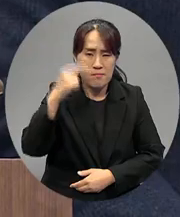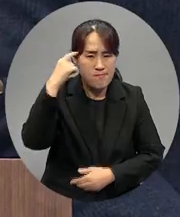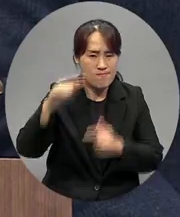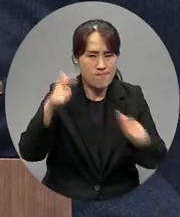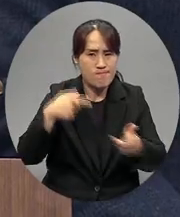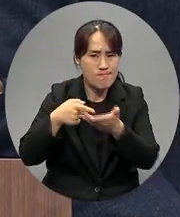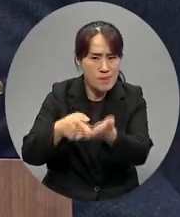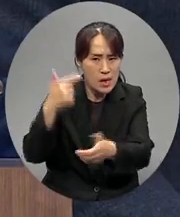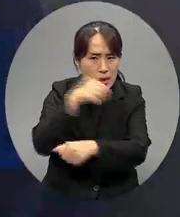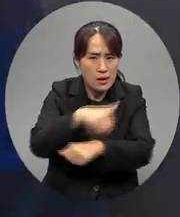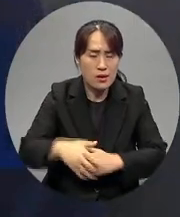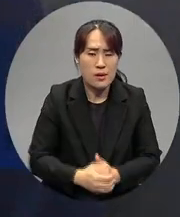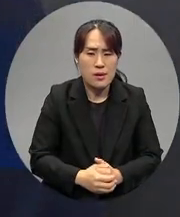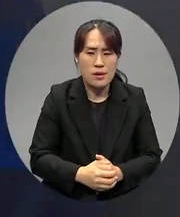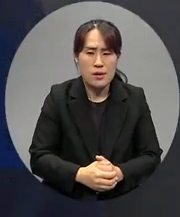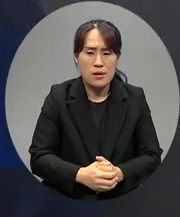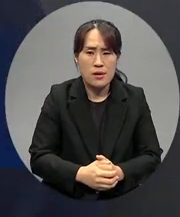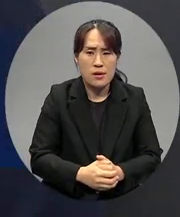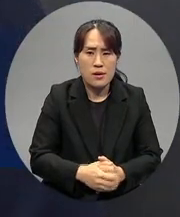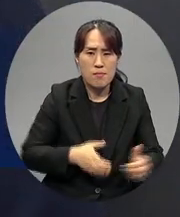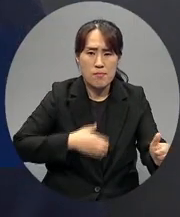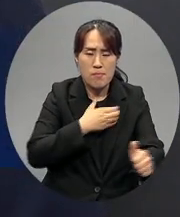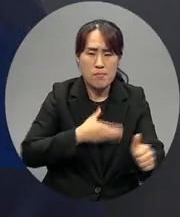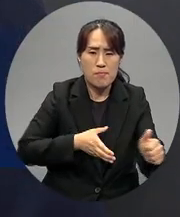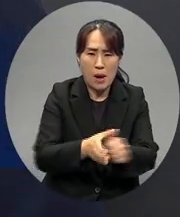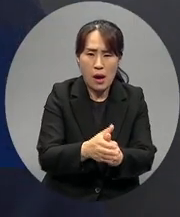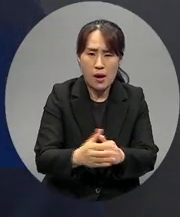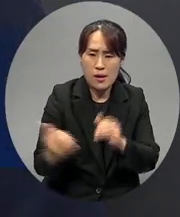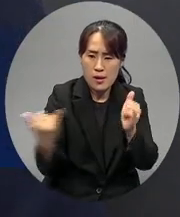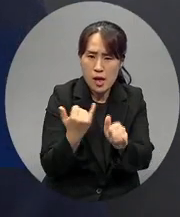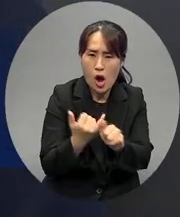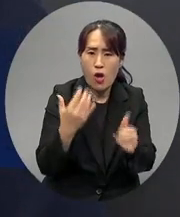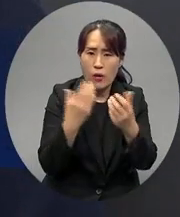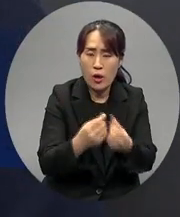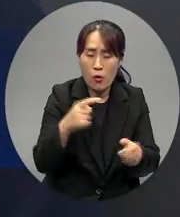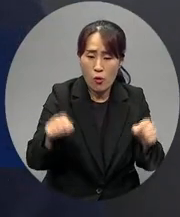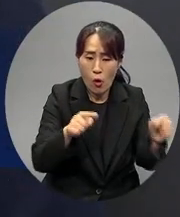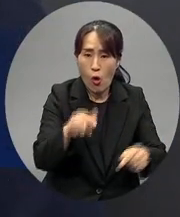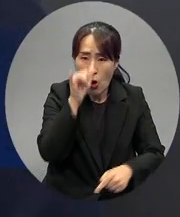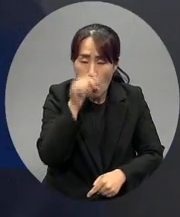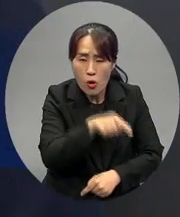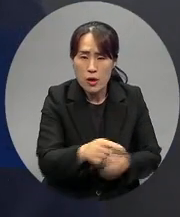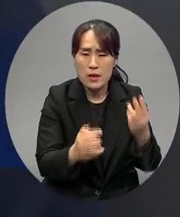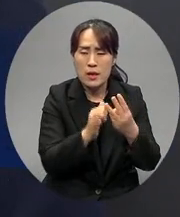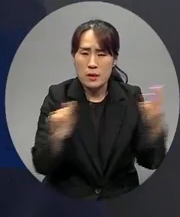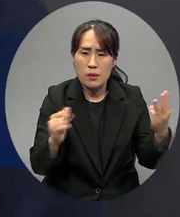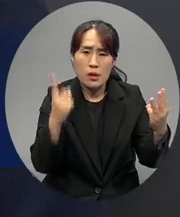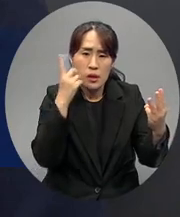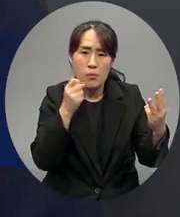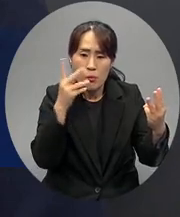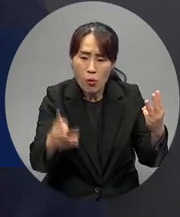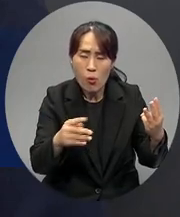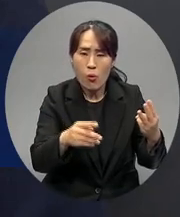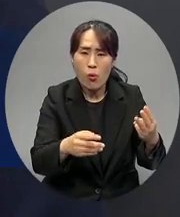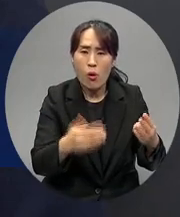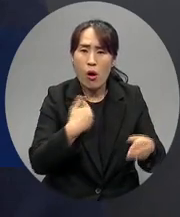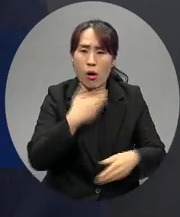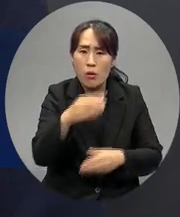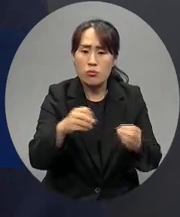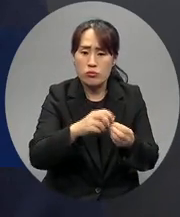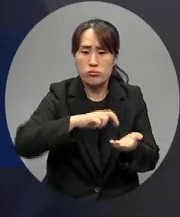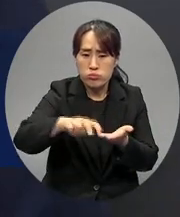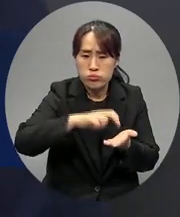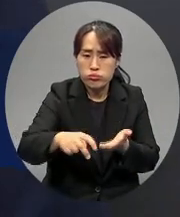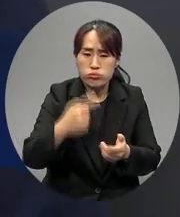밝혔습니다. 사주를 모의하는 통화 기록이 증거로 제출이 됐고 그리고 테러 대상자 세 사람에 대한 전화번호가 넘어간 게 문자 기록이